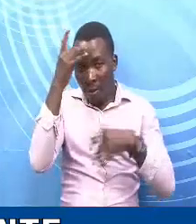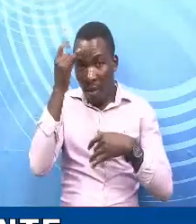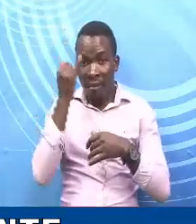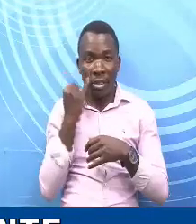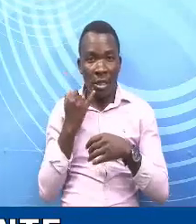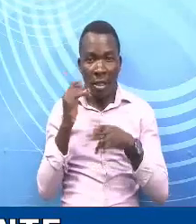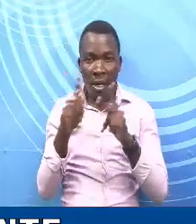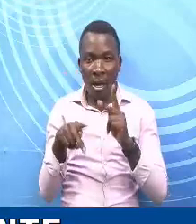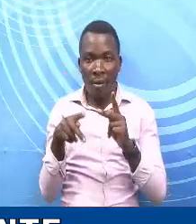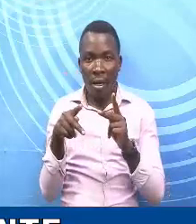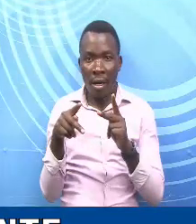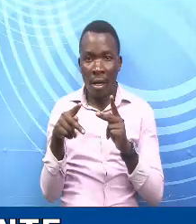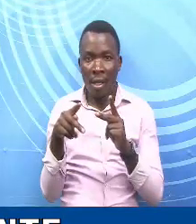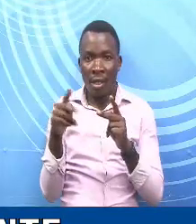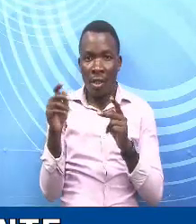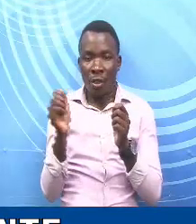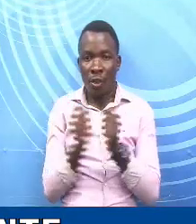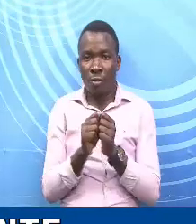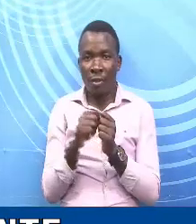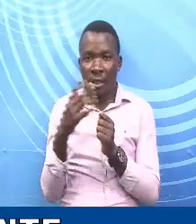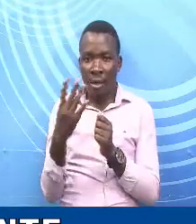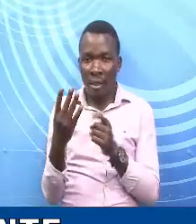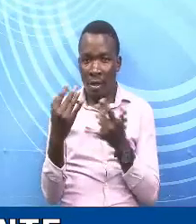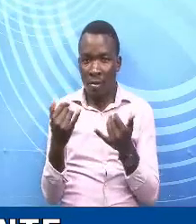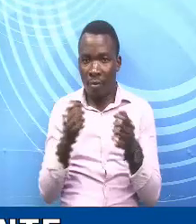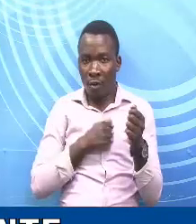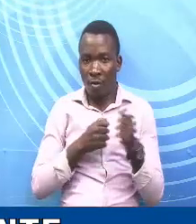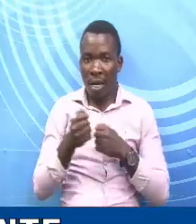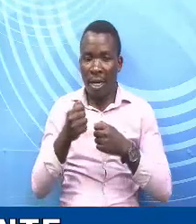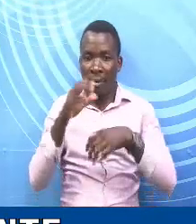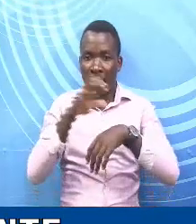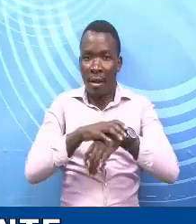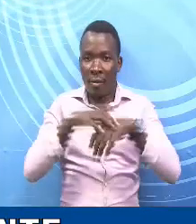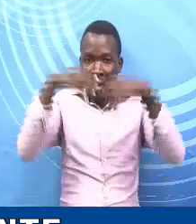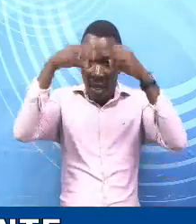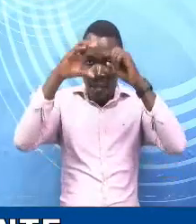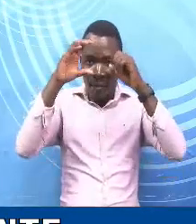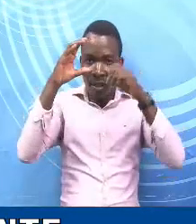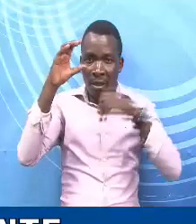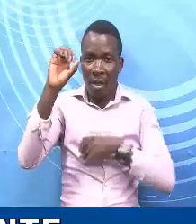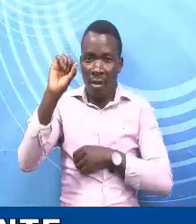n'abantu bagera kuri 14 uyu munsi mu Rwanda hafashwe ibipimo bigera ku